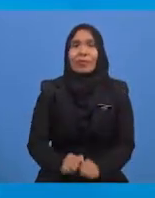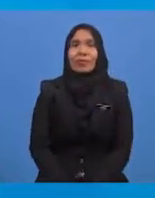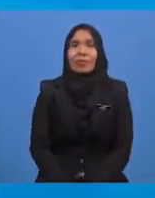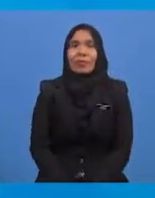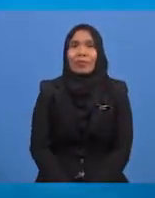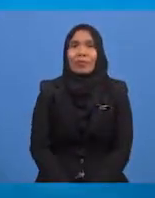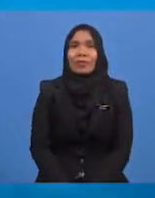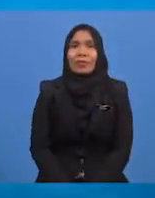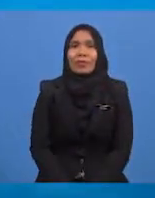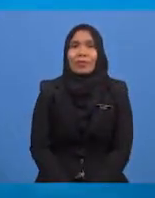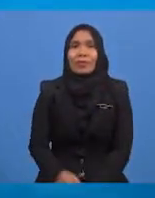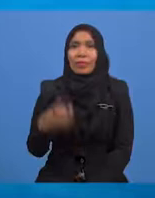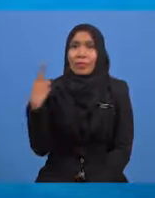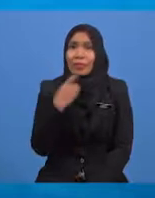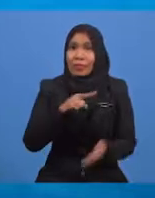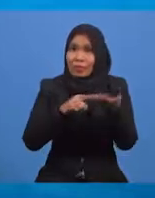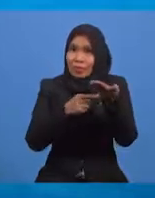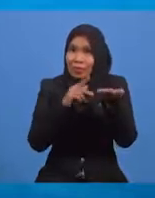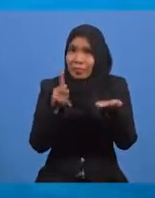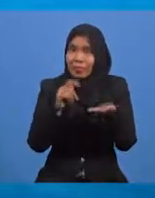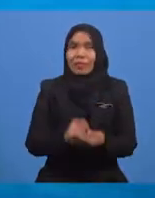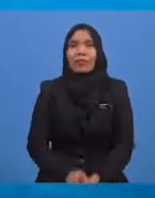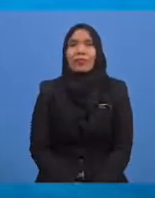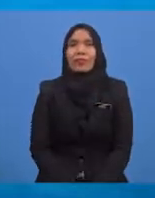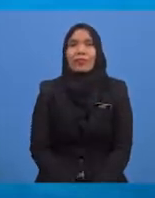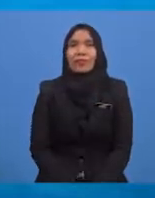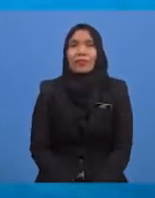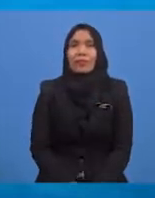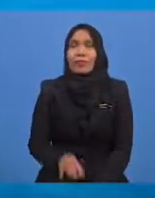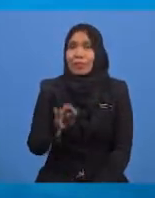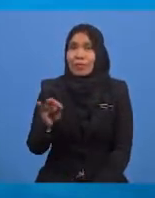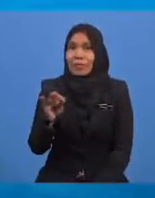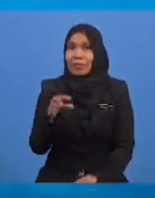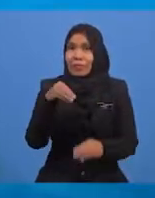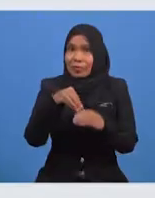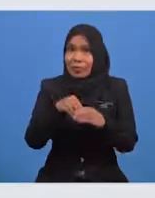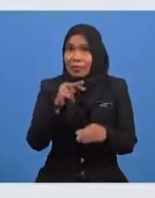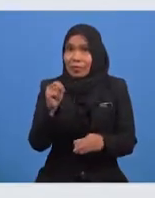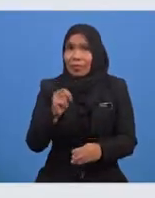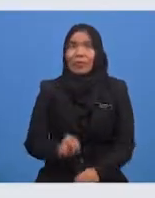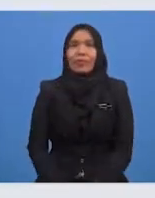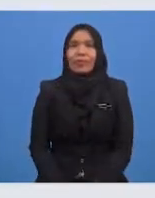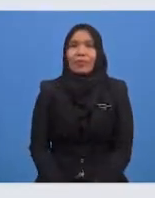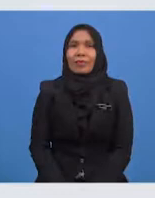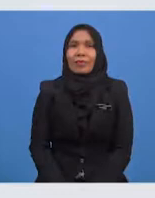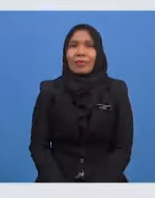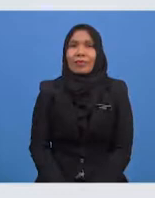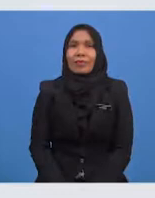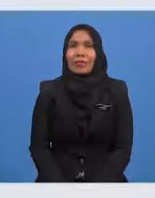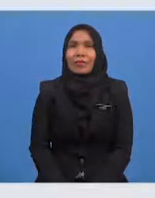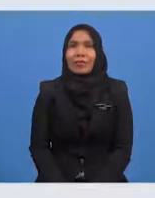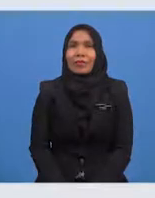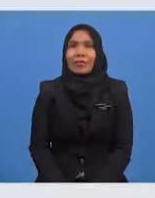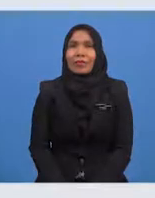yang diceburi. Kita mulakan dengan faktor dalaman. Faktor dalaman ialah faktor-faktor yang harus dimiliki